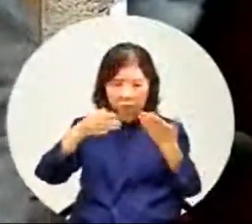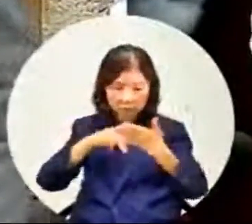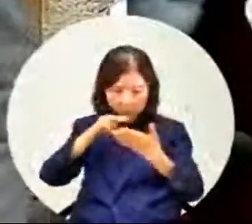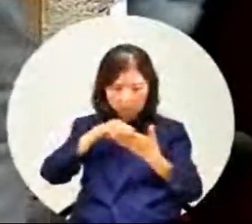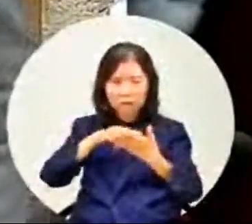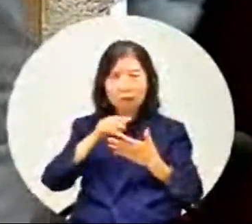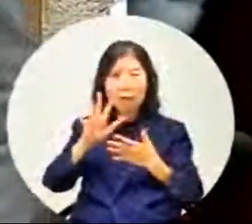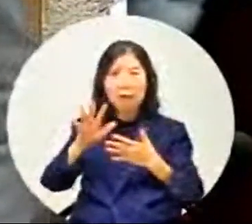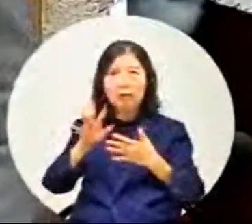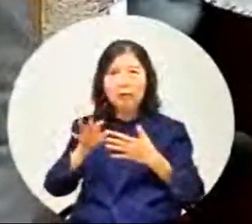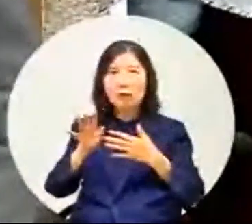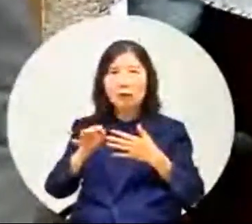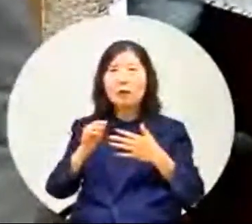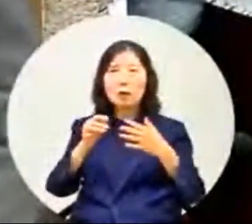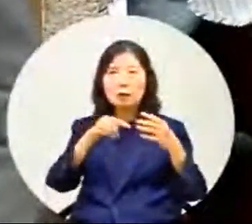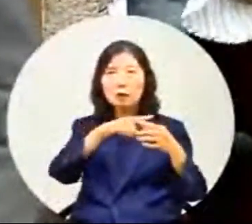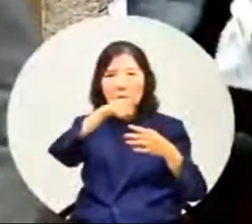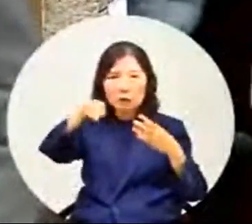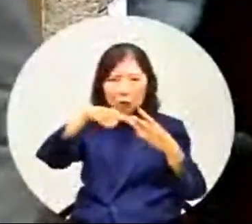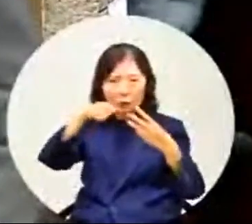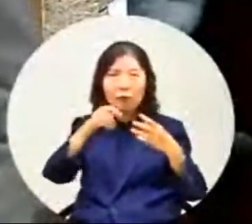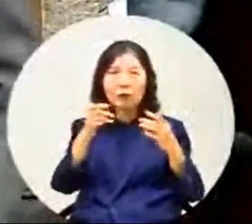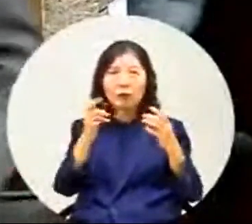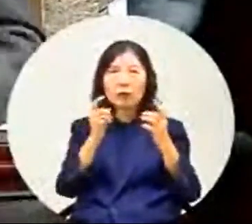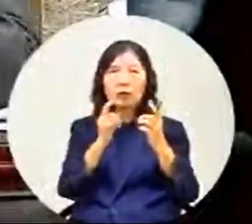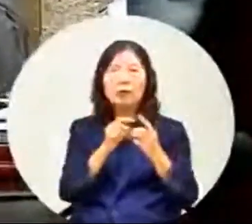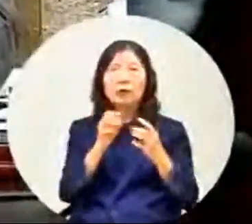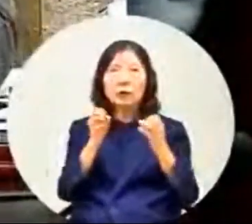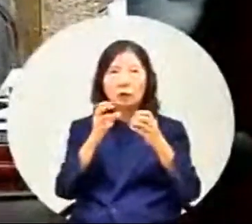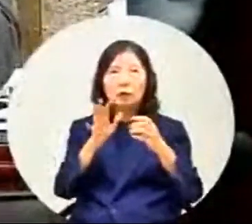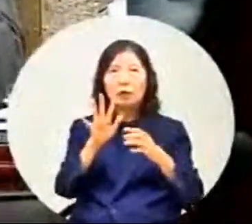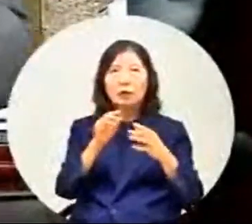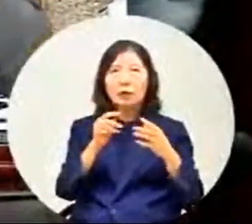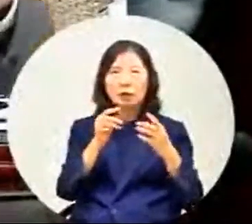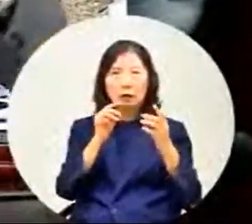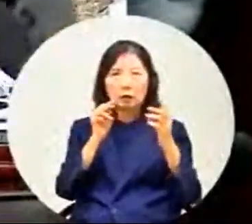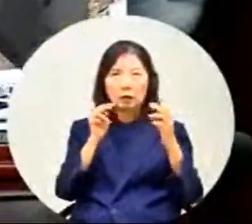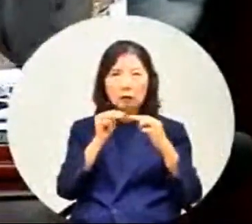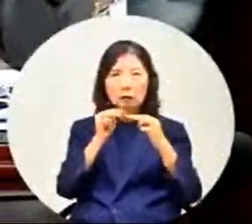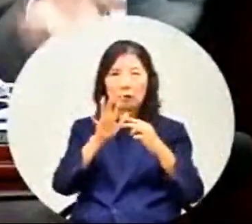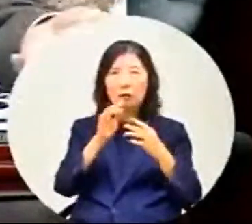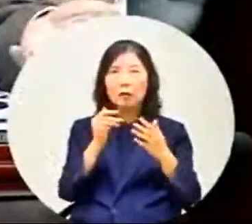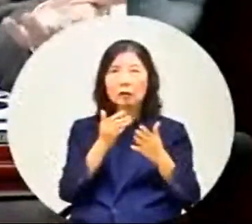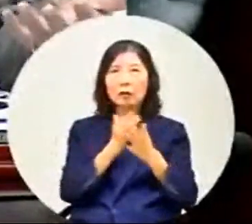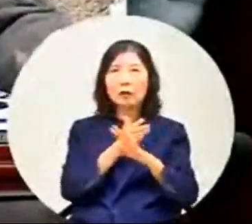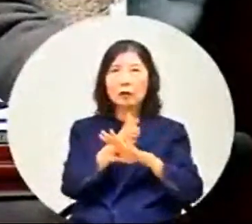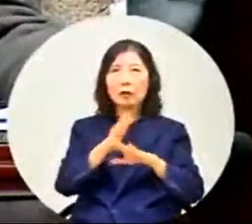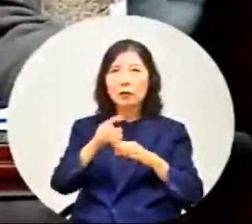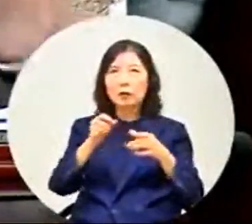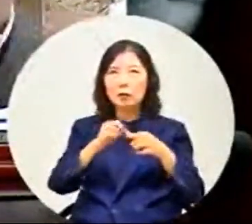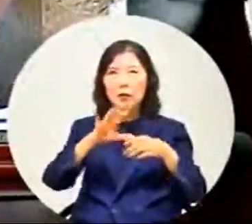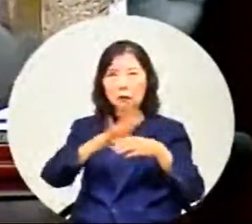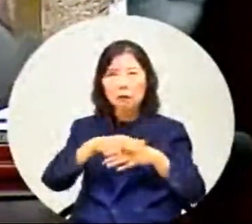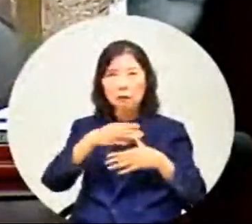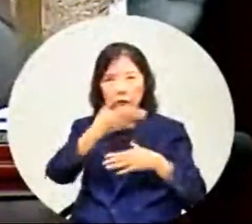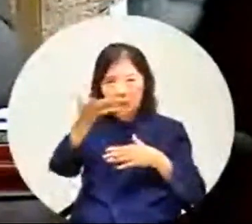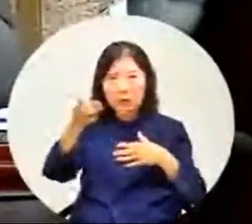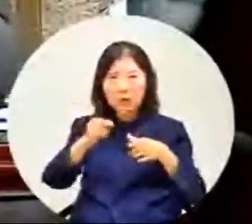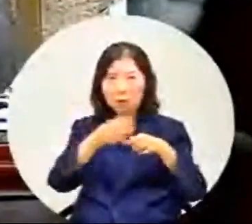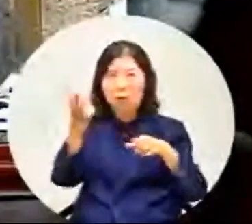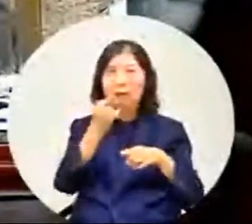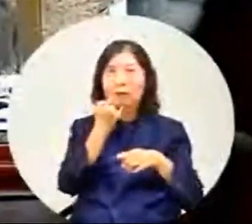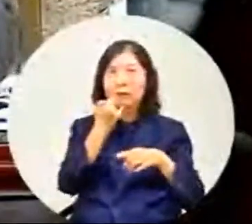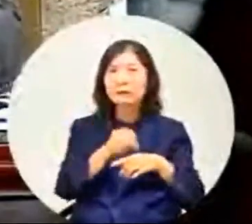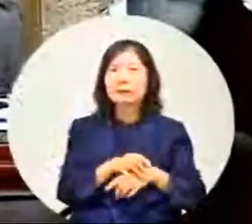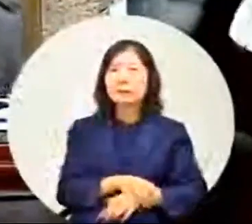确有会过他们。 好，公文现在是不是密件？ 公文现在我所知道，这公文可以大家看，这没问题， 所以可以